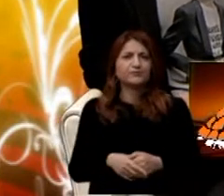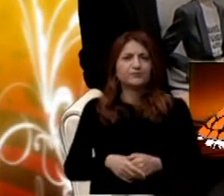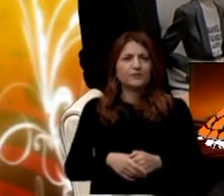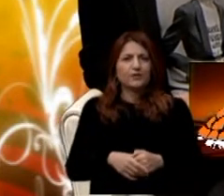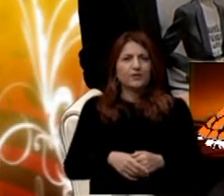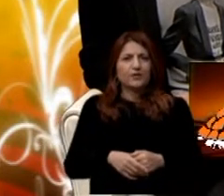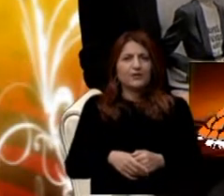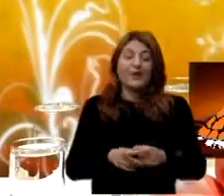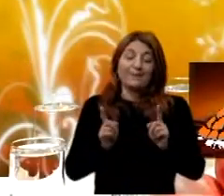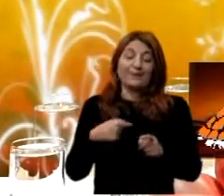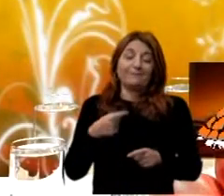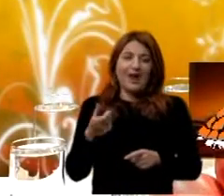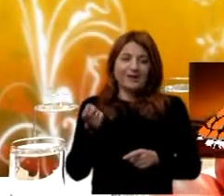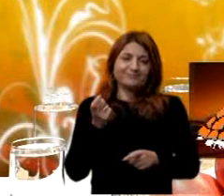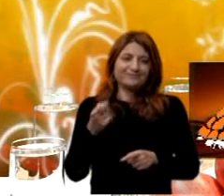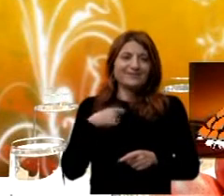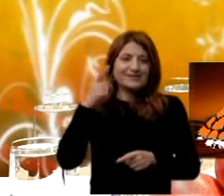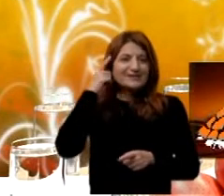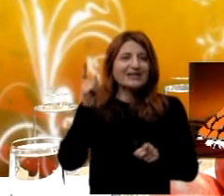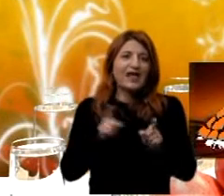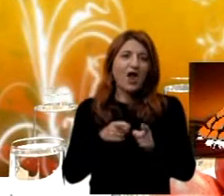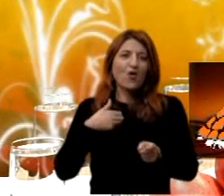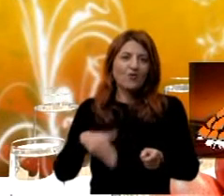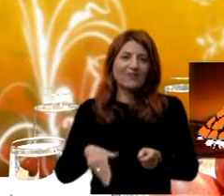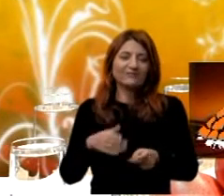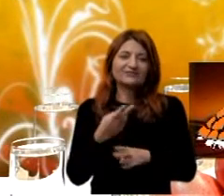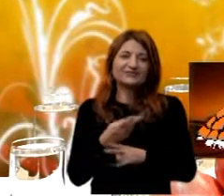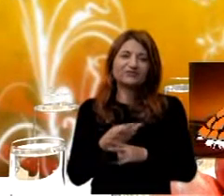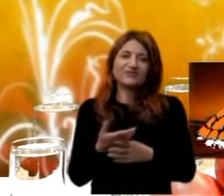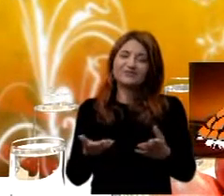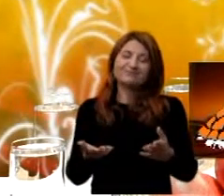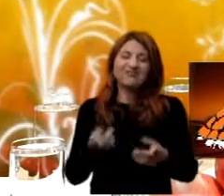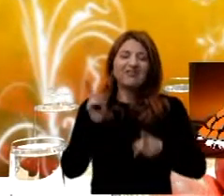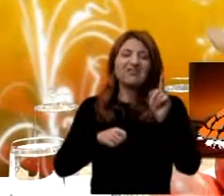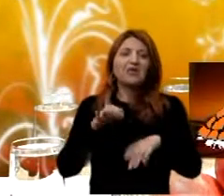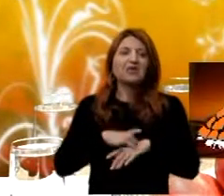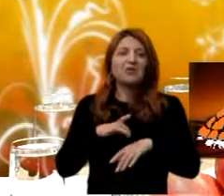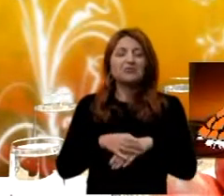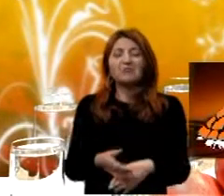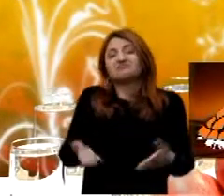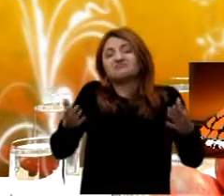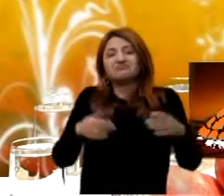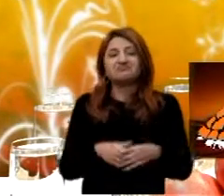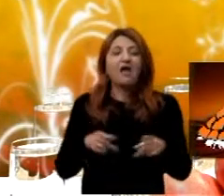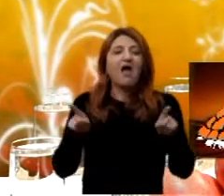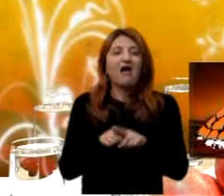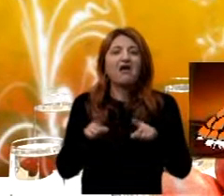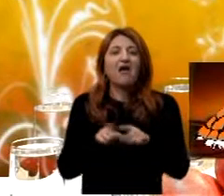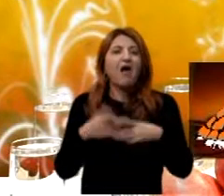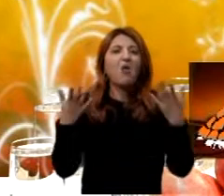Ali znači, moram vas malo, vi znate kako funkcioniramo, jel da? Kako? Neki liječnici, uopće kako funkcioniramo